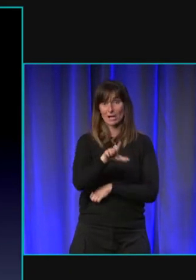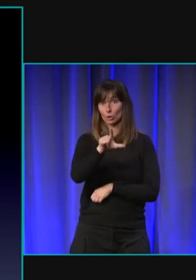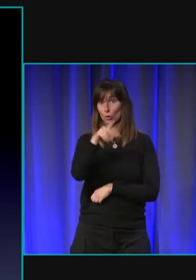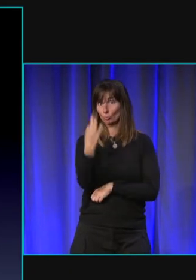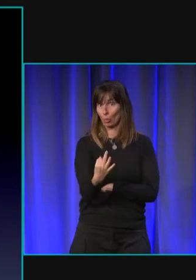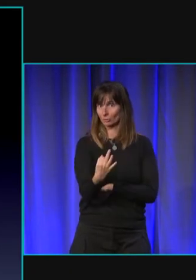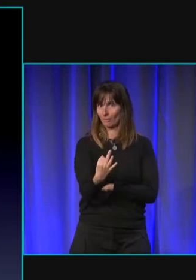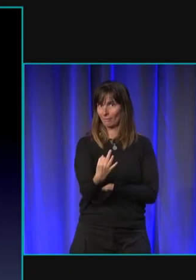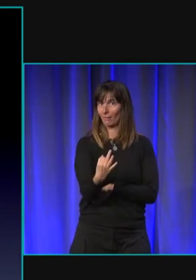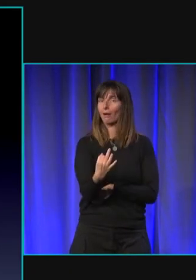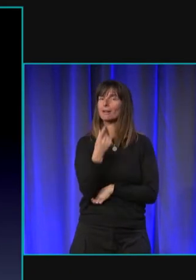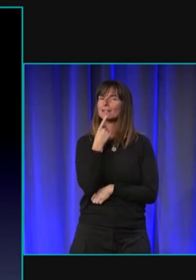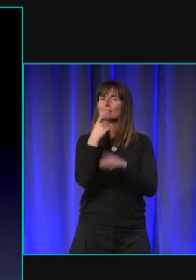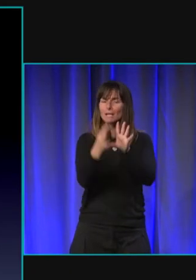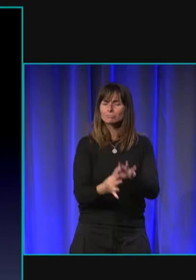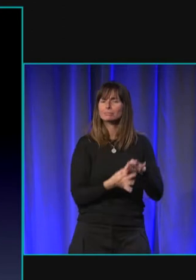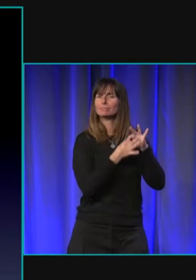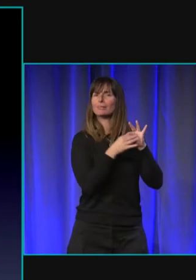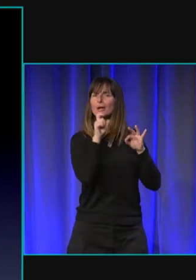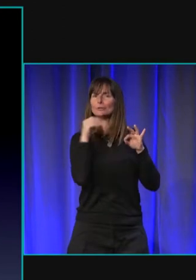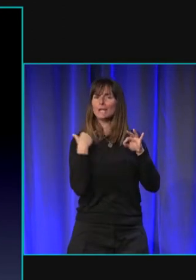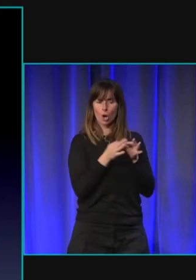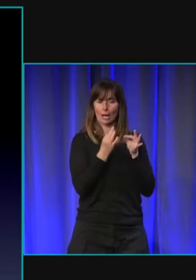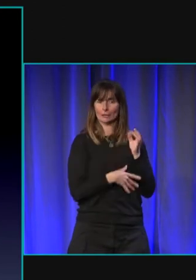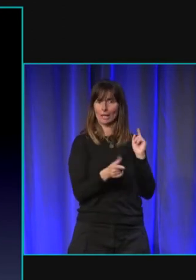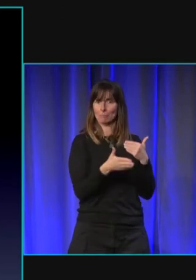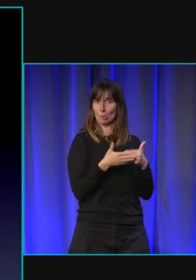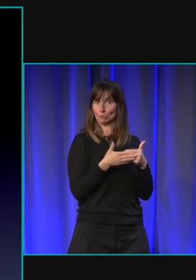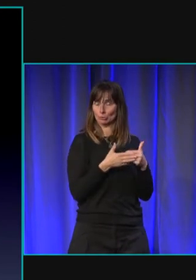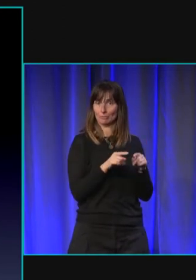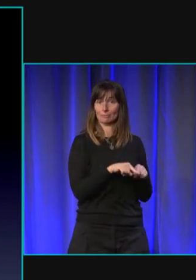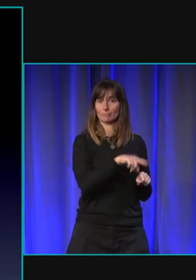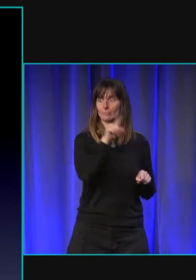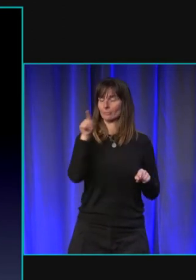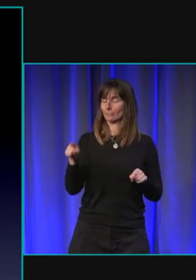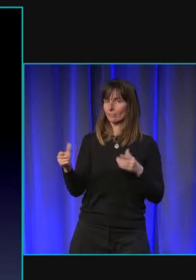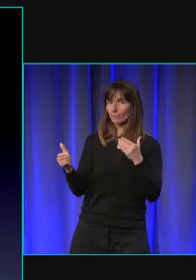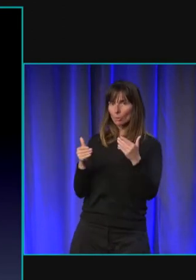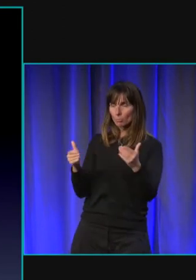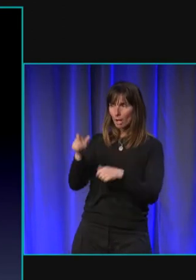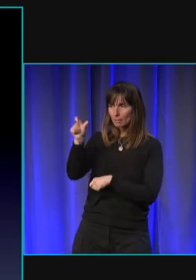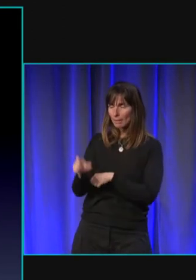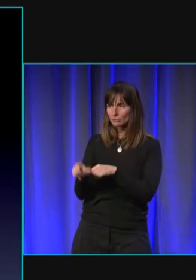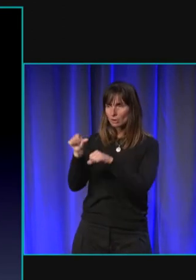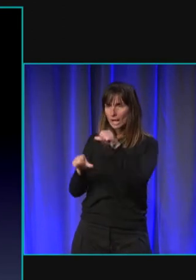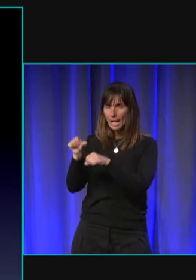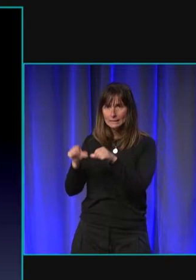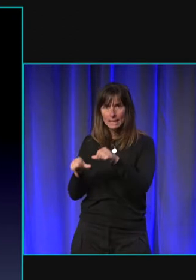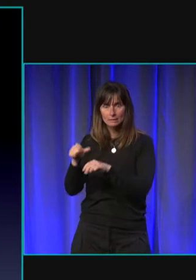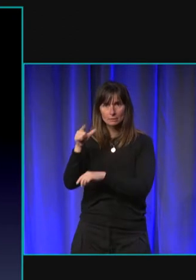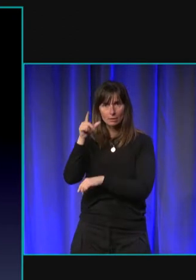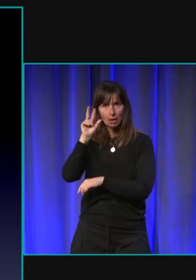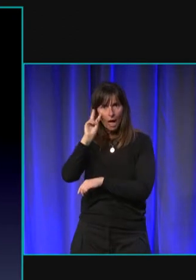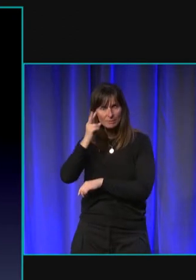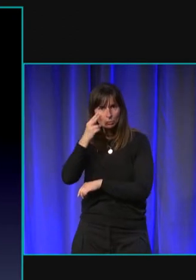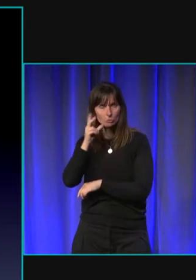dans le sens des résultats que je vous ai présentés précédemment. Mais maintenant, lorsqu'on compare des athlètes endurants avec